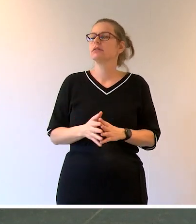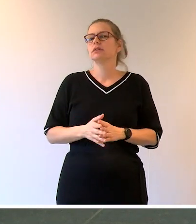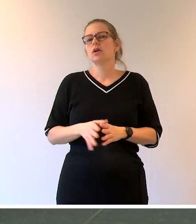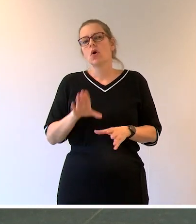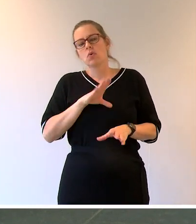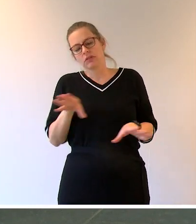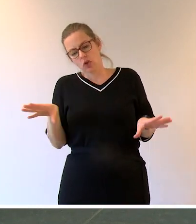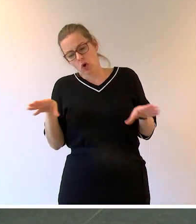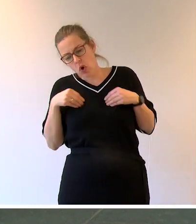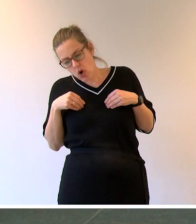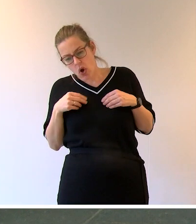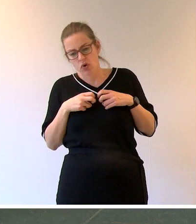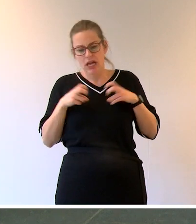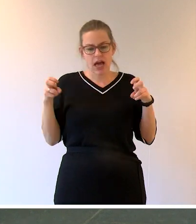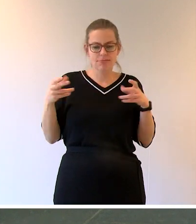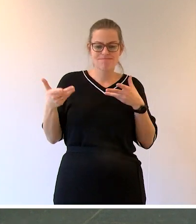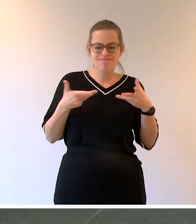Ook met corona.